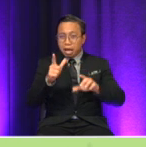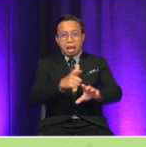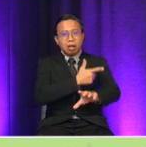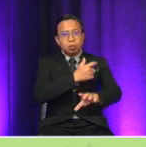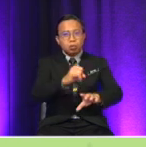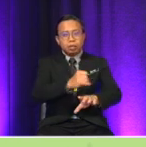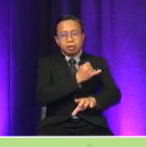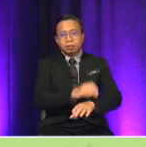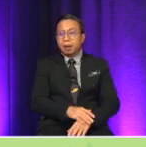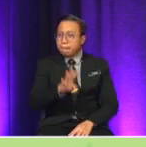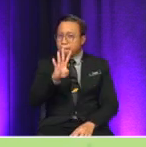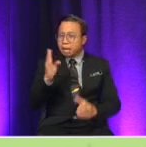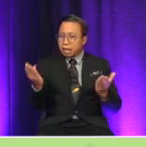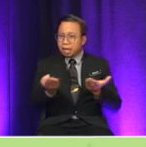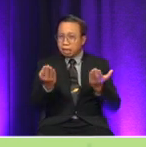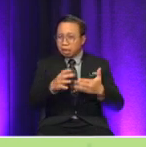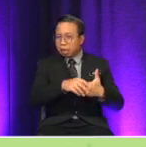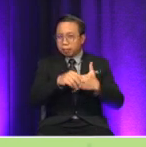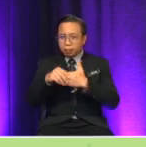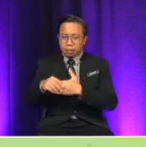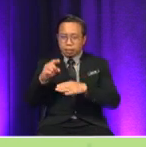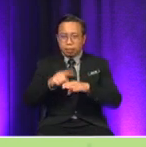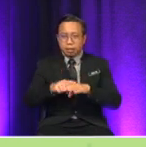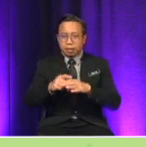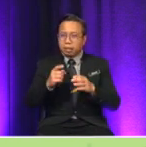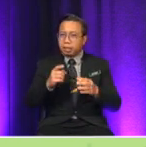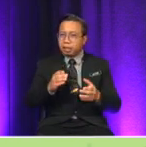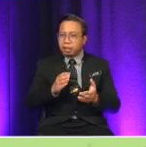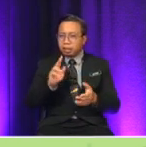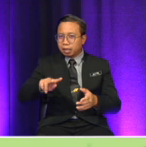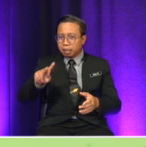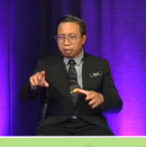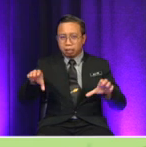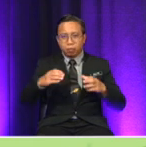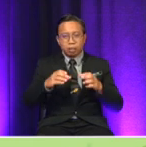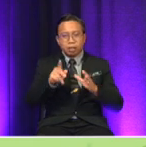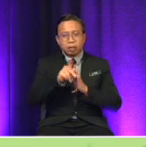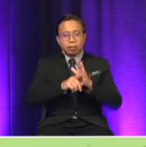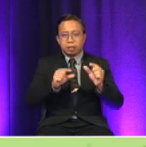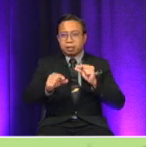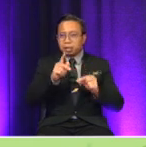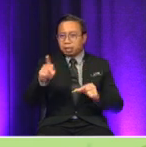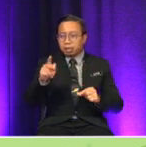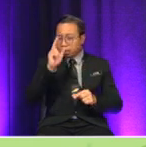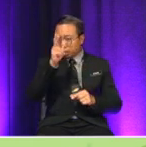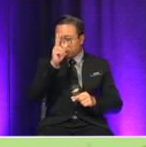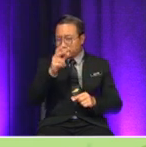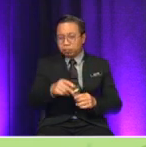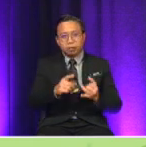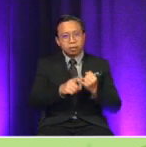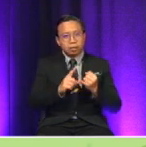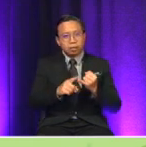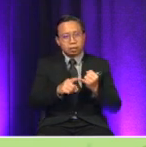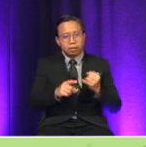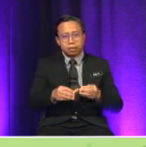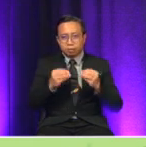memberi galakan dan bimbingan yang berterusan kepada kanak-kanak dalam membuat pergerakan kreatif. Yang terakhir, memberi pujian kepada kanak-kanak